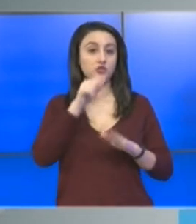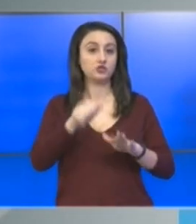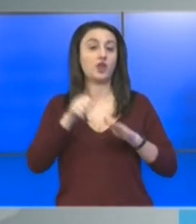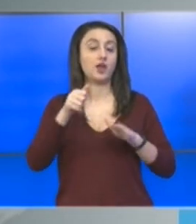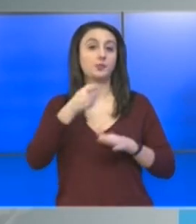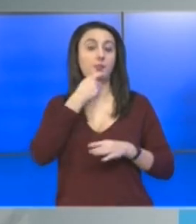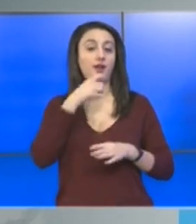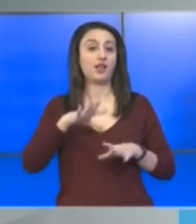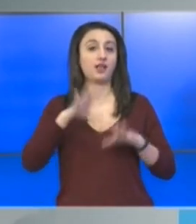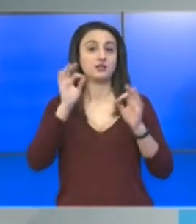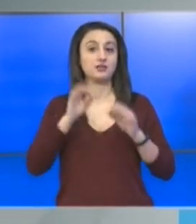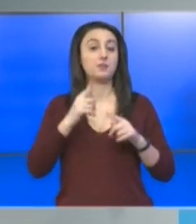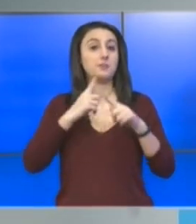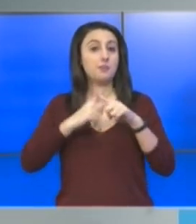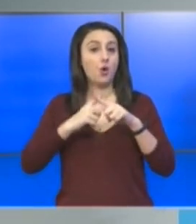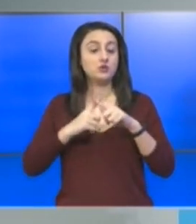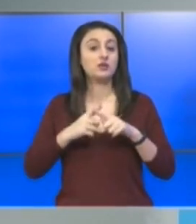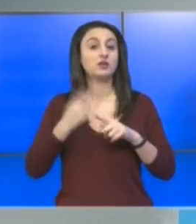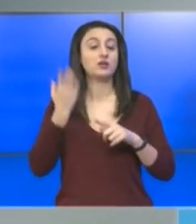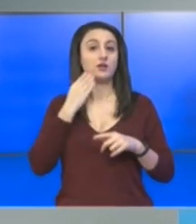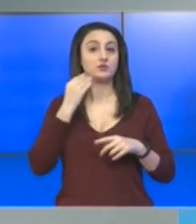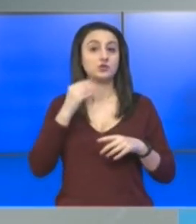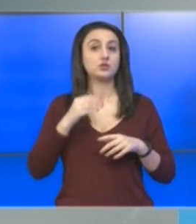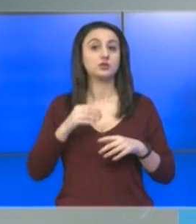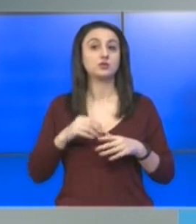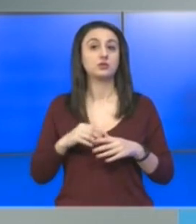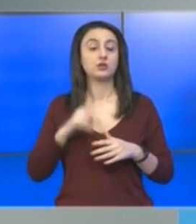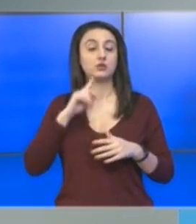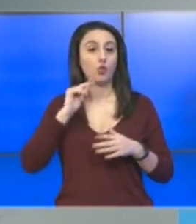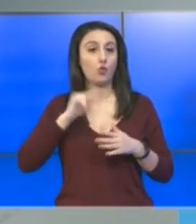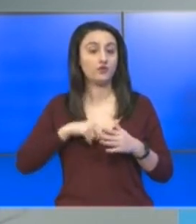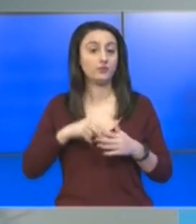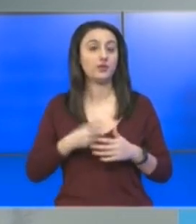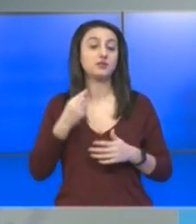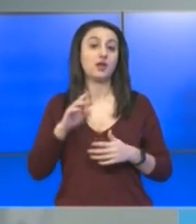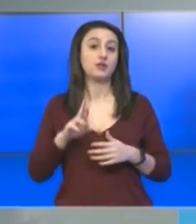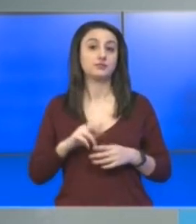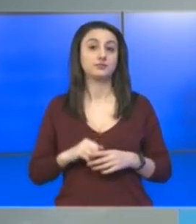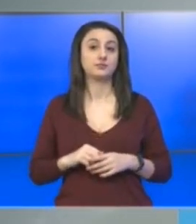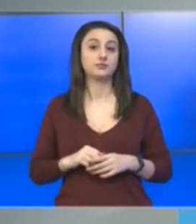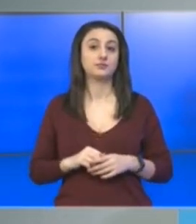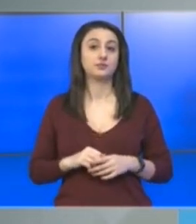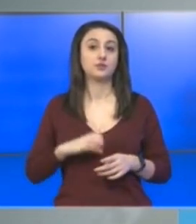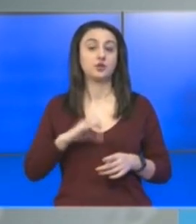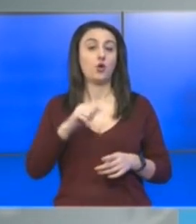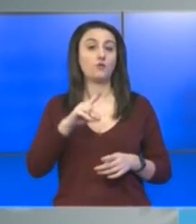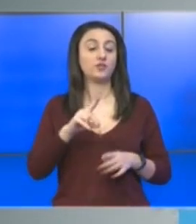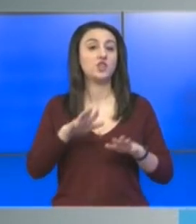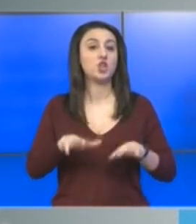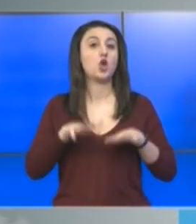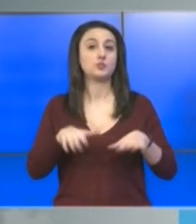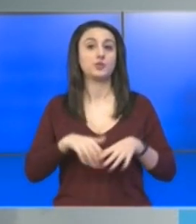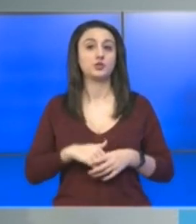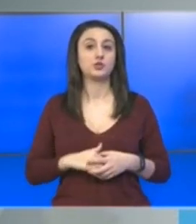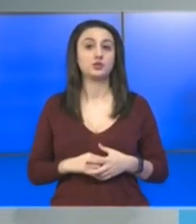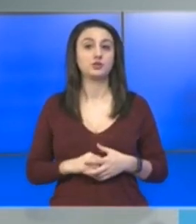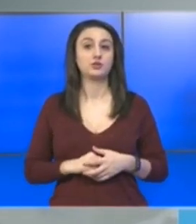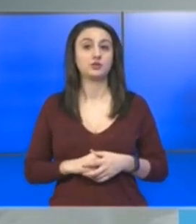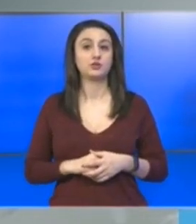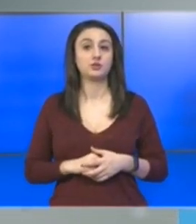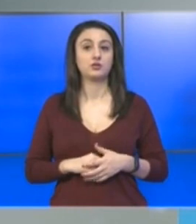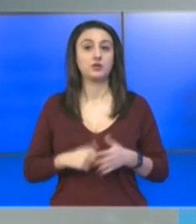16 ani depistat pozitiv, a fost confirmată, da, cu COVID-19. Da, deci până